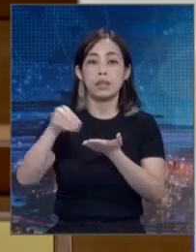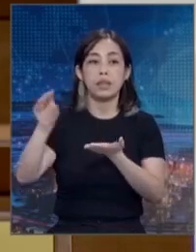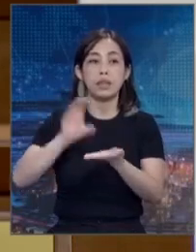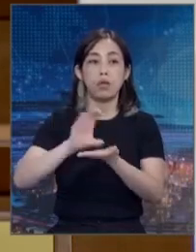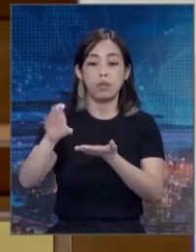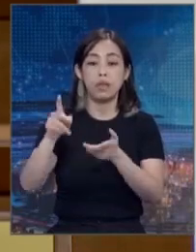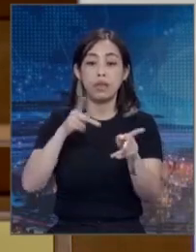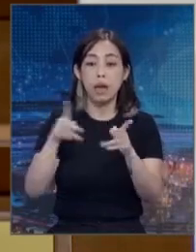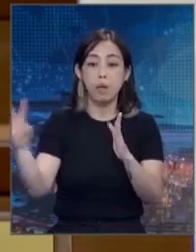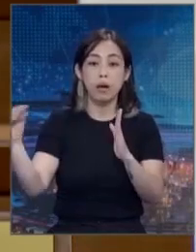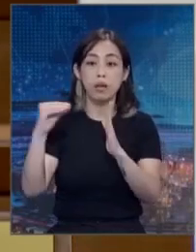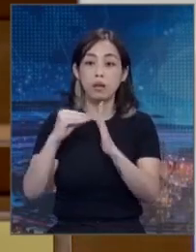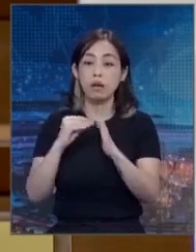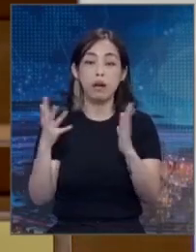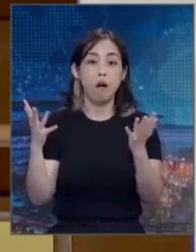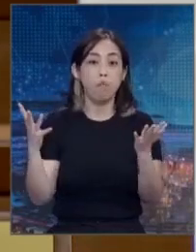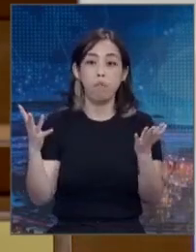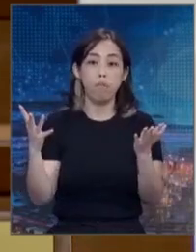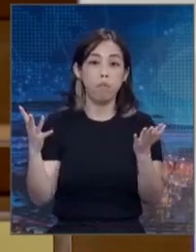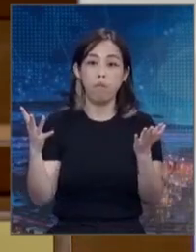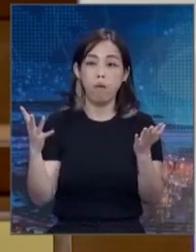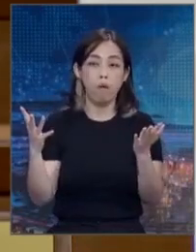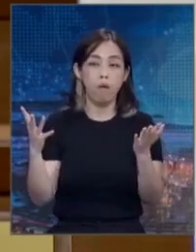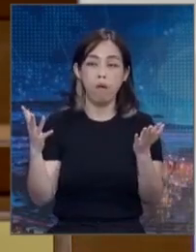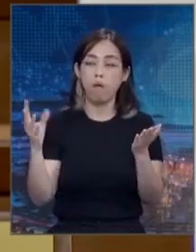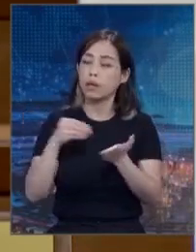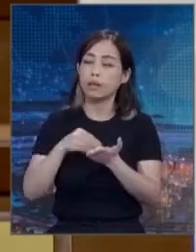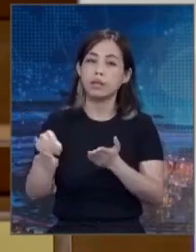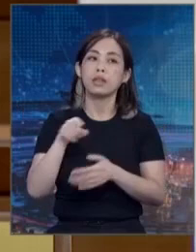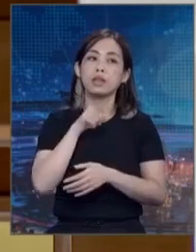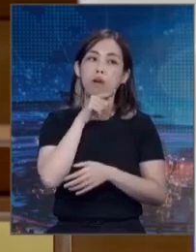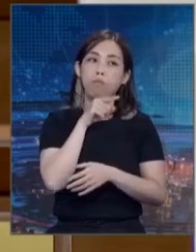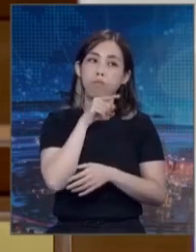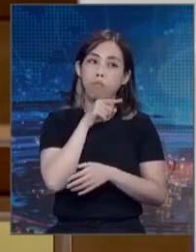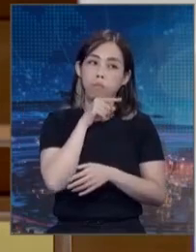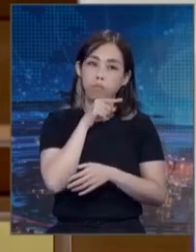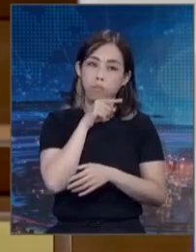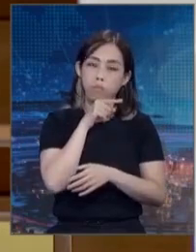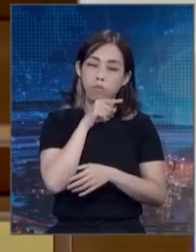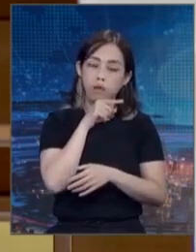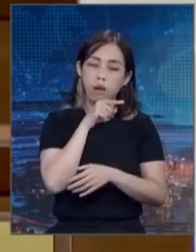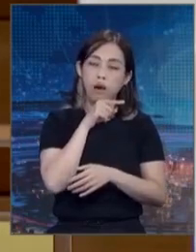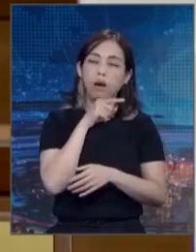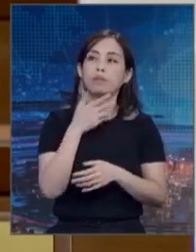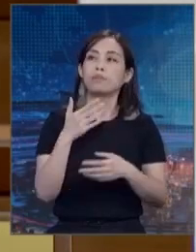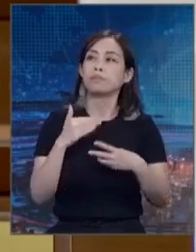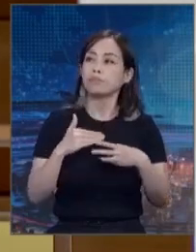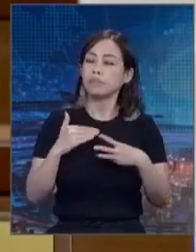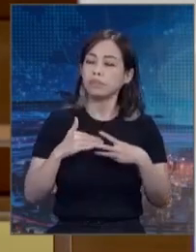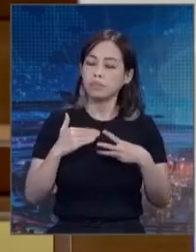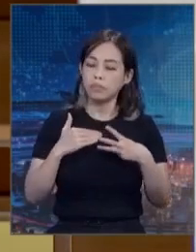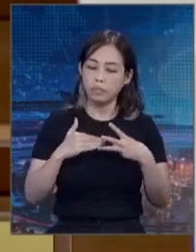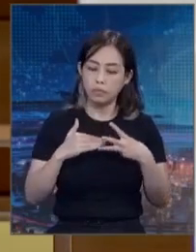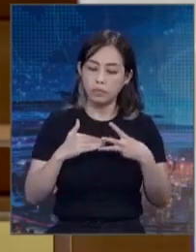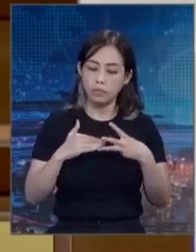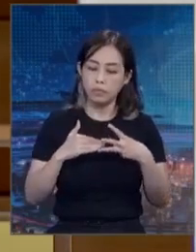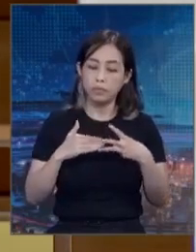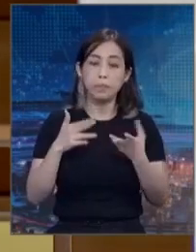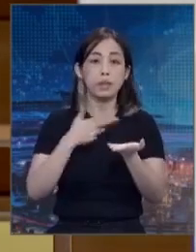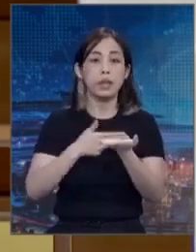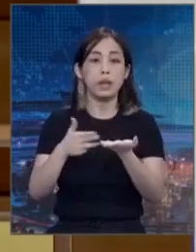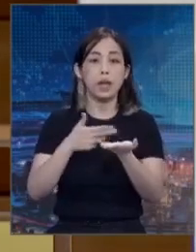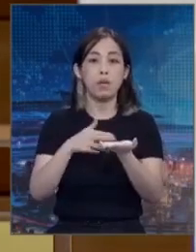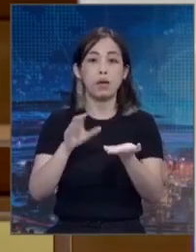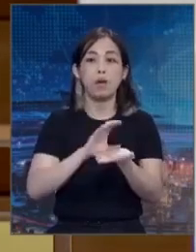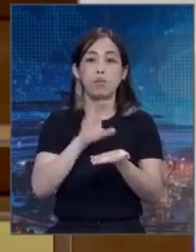hoạch đầu tư công trung hạn thì không được, và hàng năm thì không được chi, thế thì gọi là vi phạm. Thứ ba nữa là cái kế hoạch đầu tư công trung